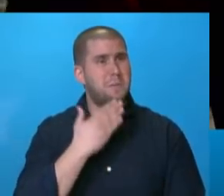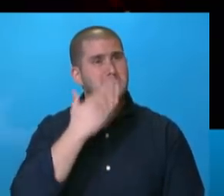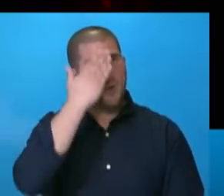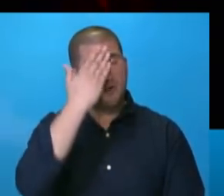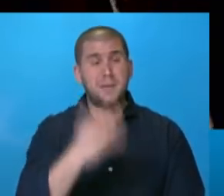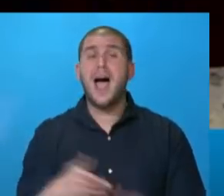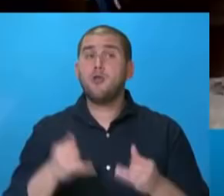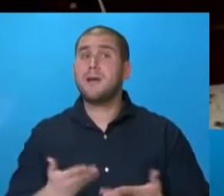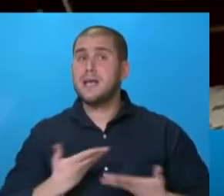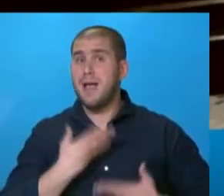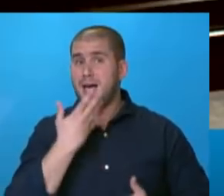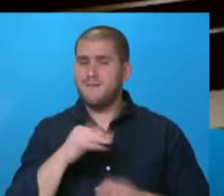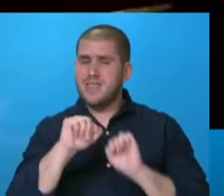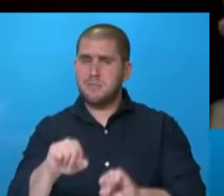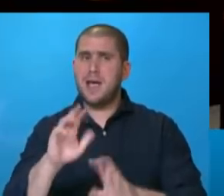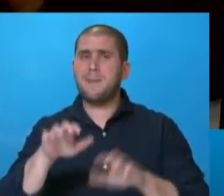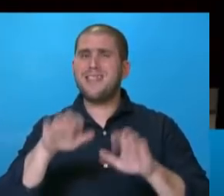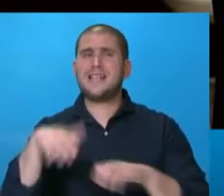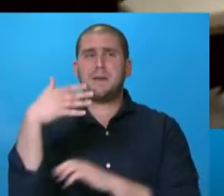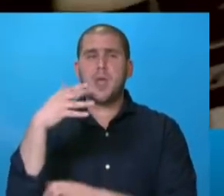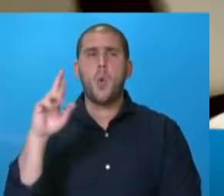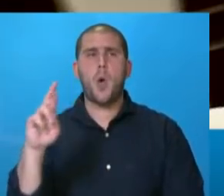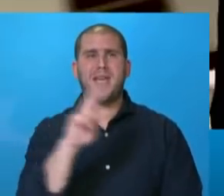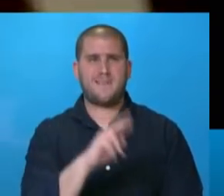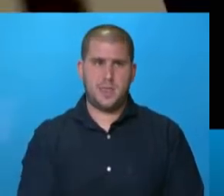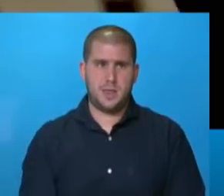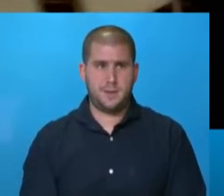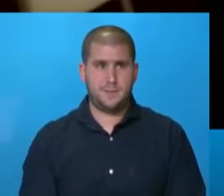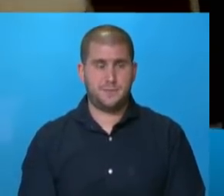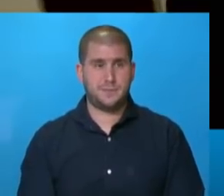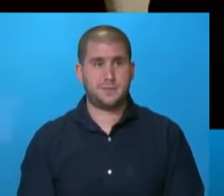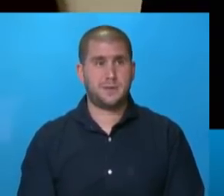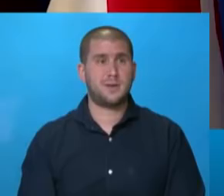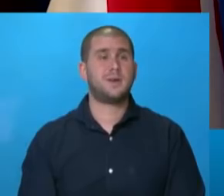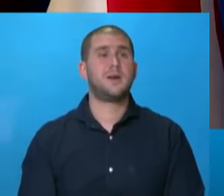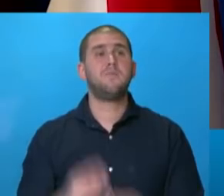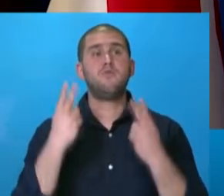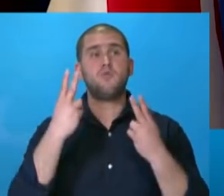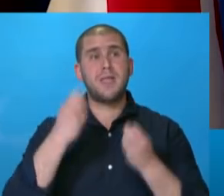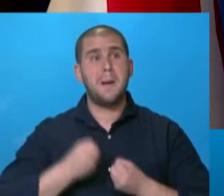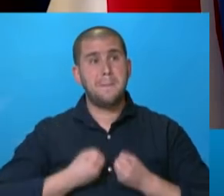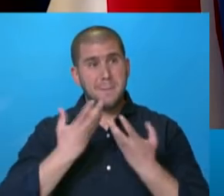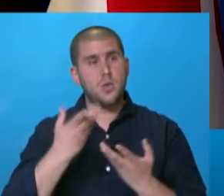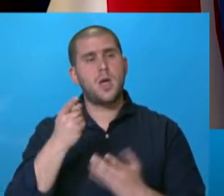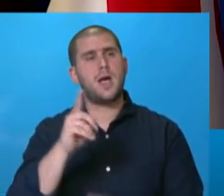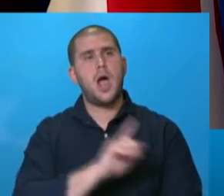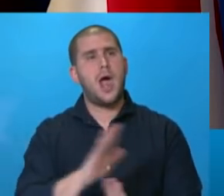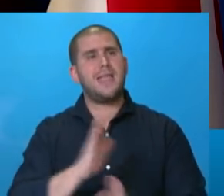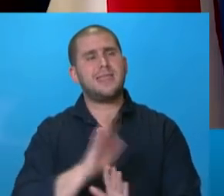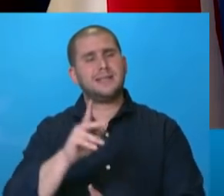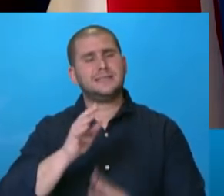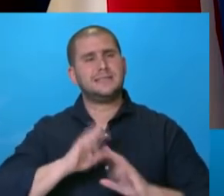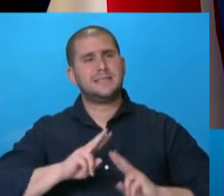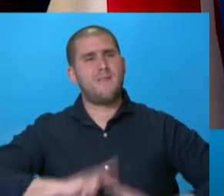היום קיבל הרב חיזוק גם מנשיא המדינה ראובן ריבלין. Zero tolerance means providing security